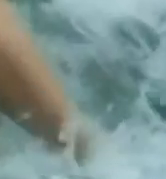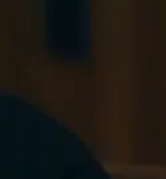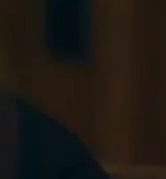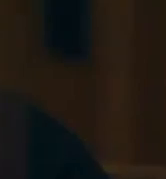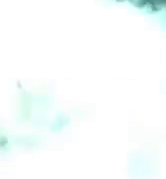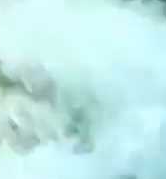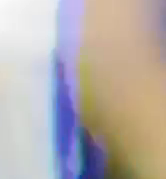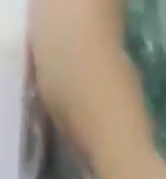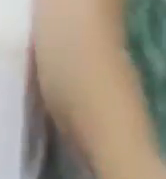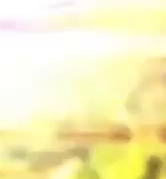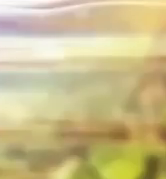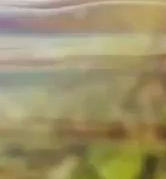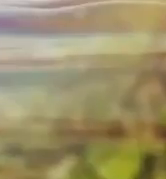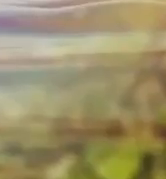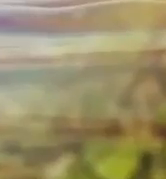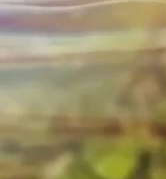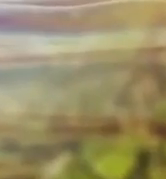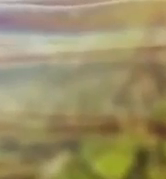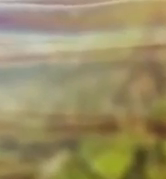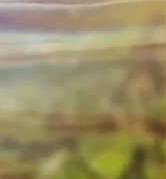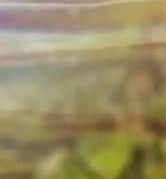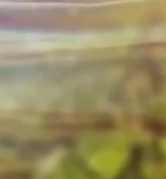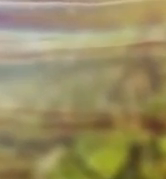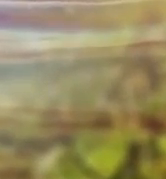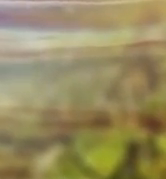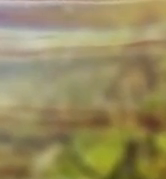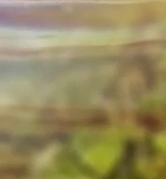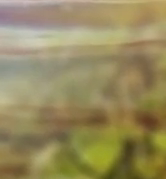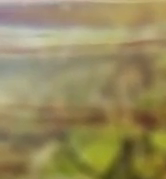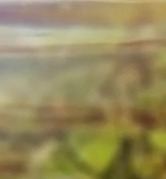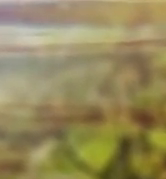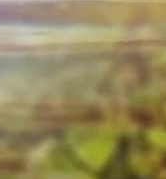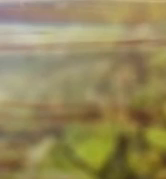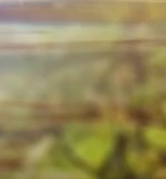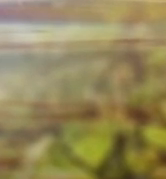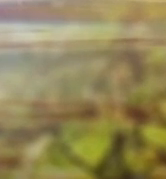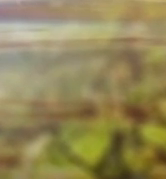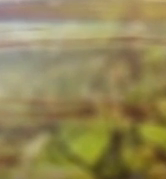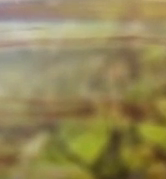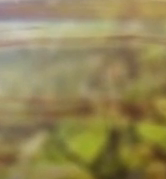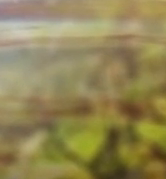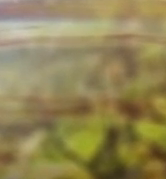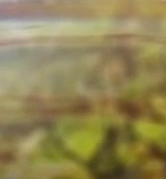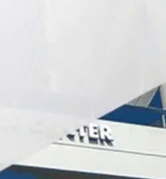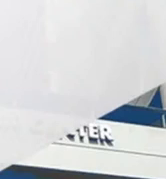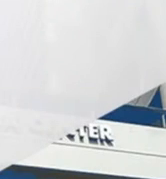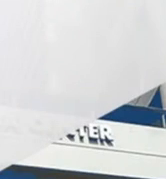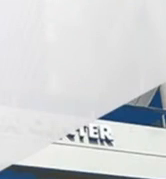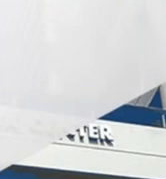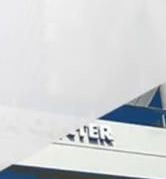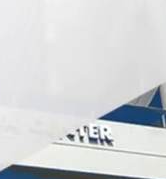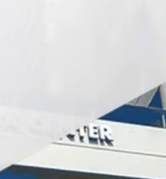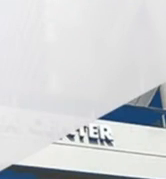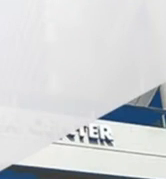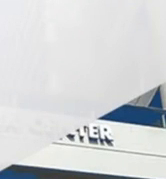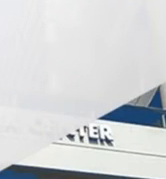magva-viral tuwing hapon. Underage, January 2023 on GMA.